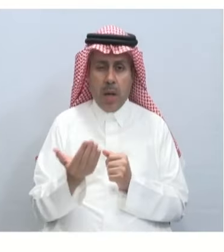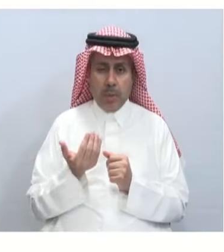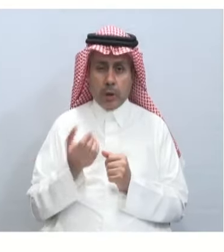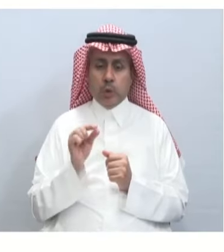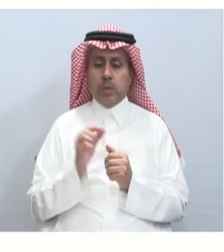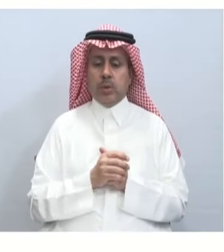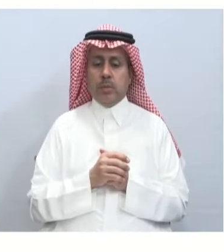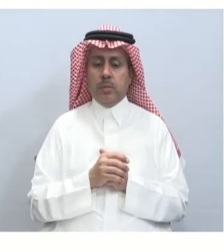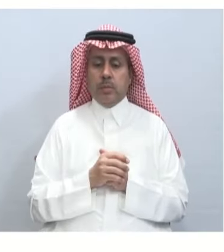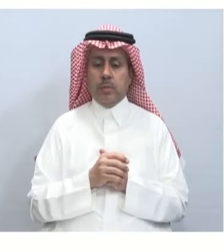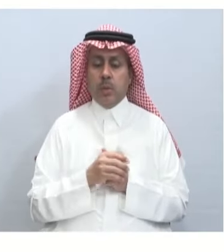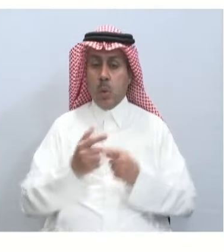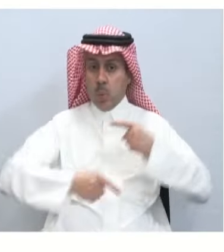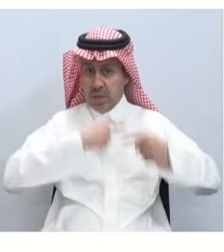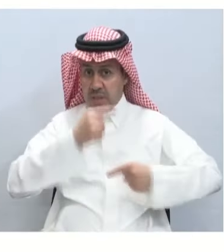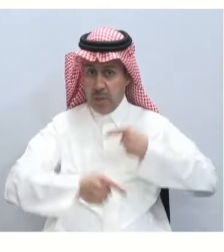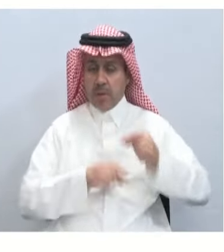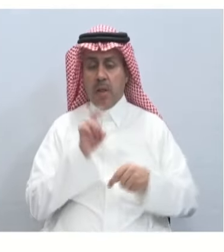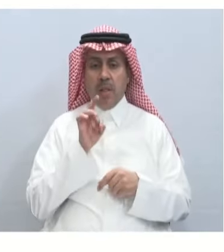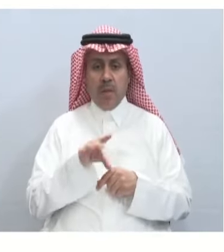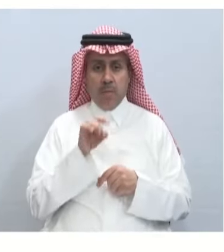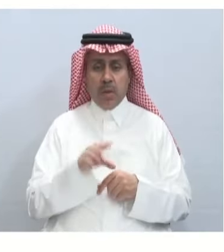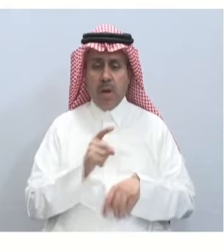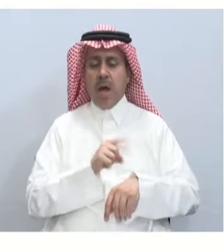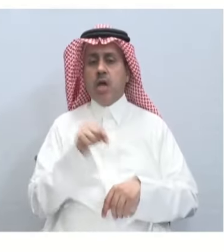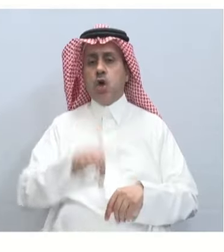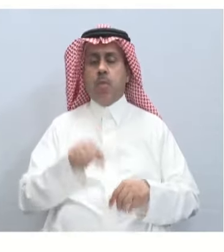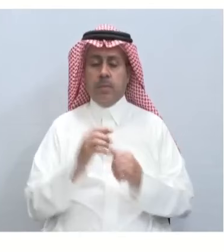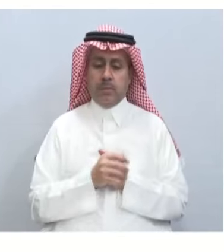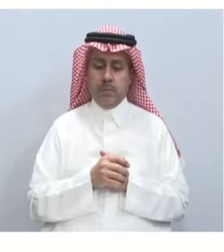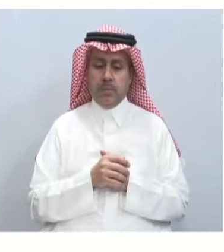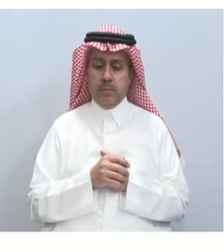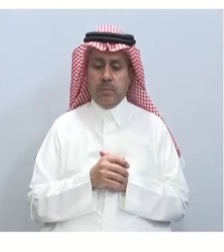بيسير ويستمر بعدها اياما